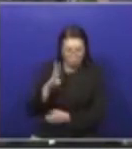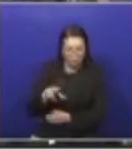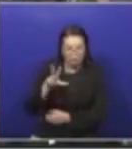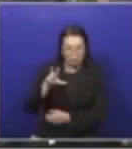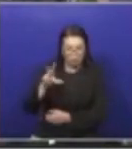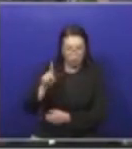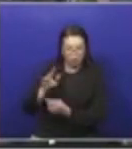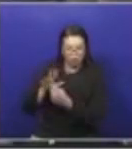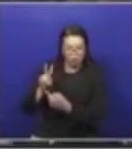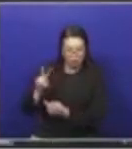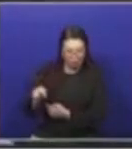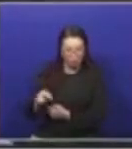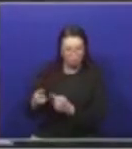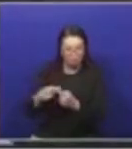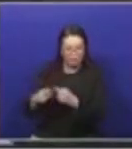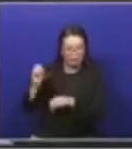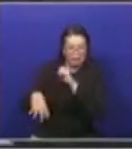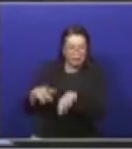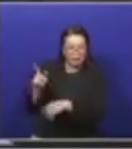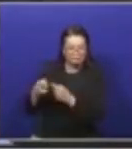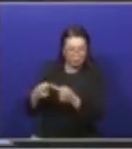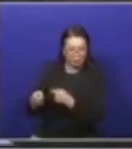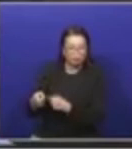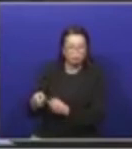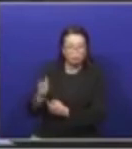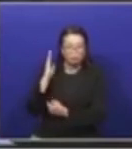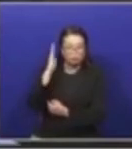หูฟังผมไม่ดีเลยนะครับและนี่คือโอกาส